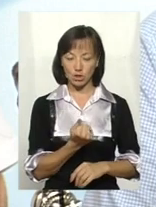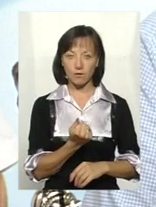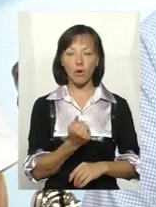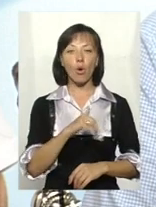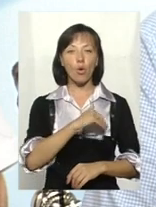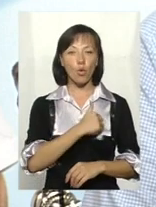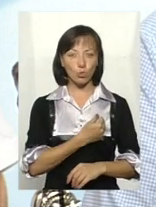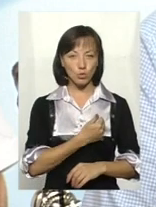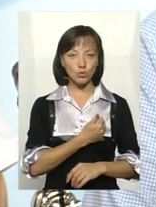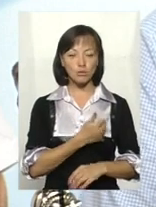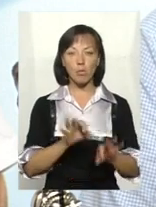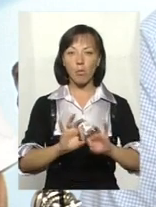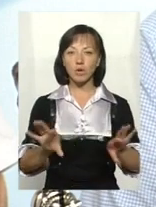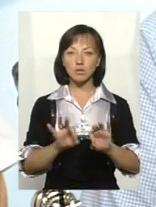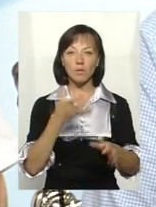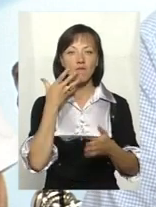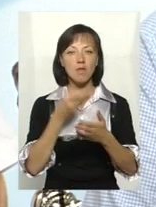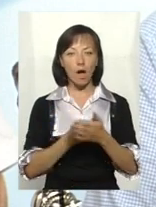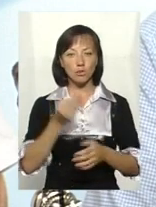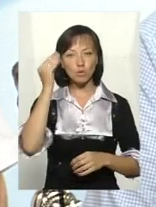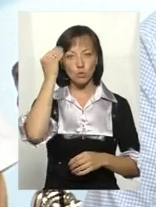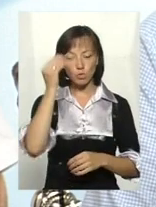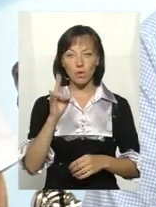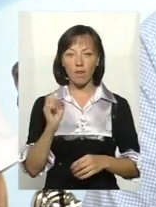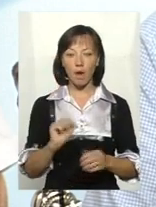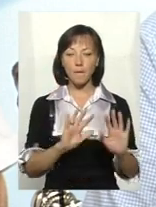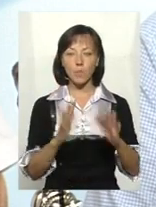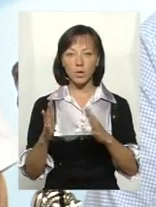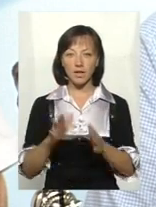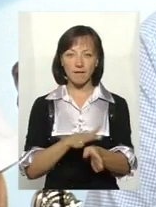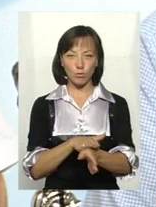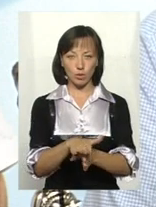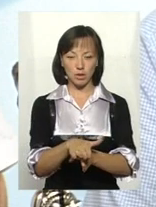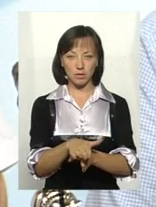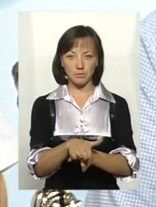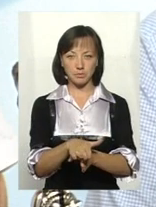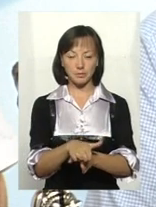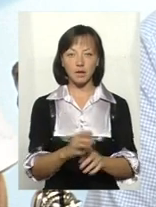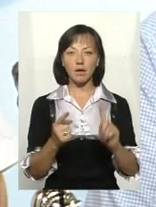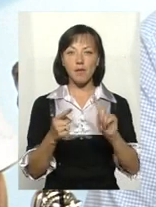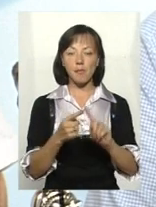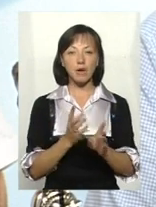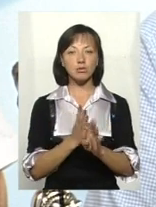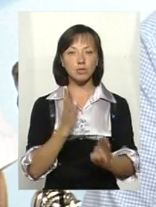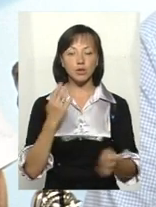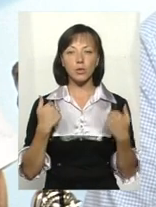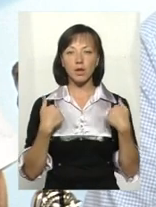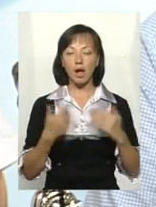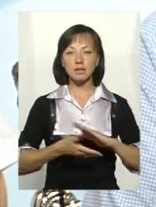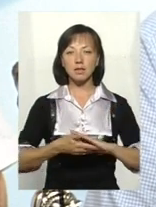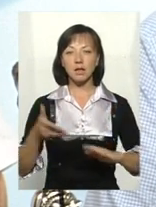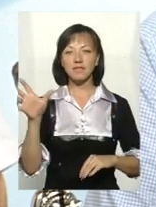хочу пояснити власну точку зору на події, які відбулися. Ну, в першу чергу, я закликаю